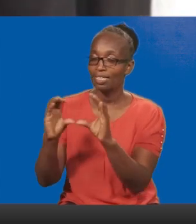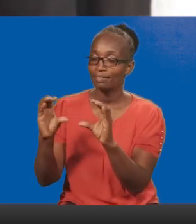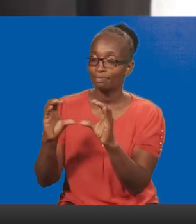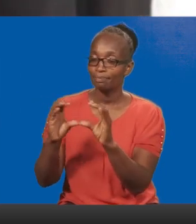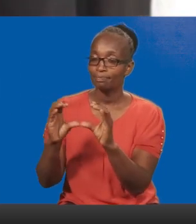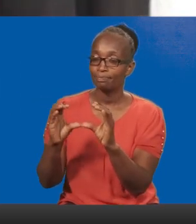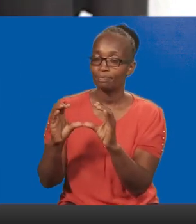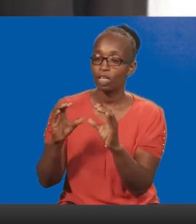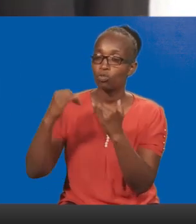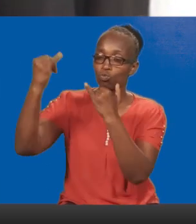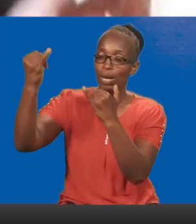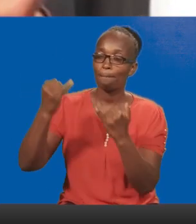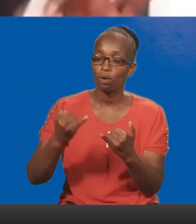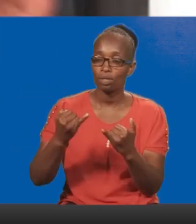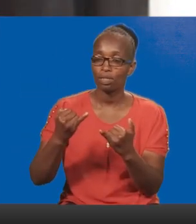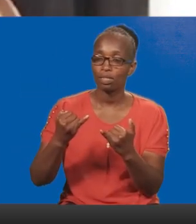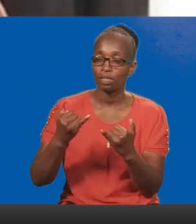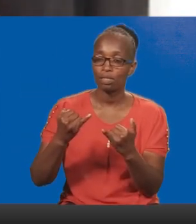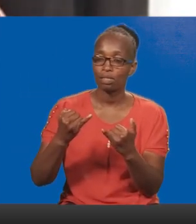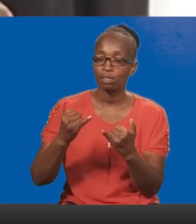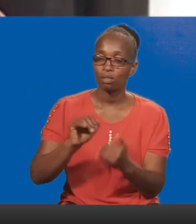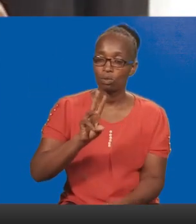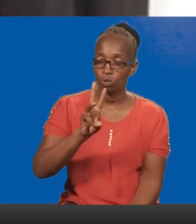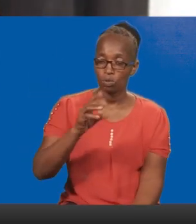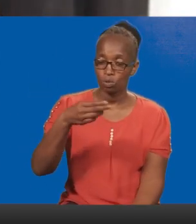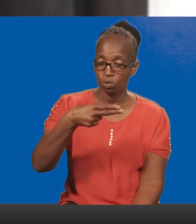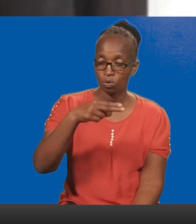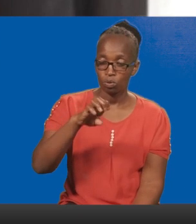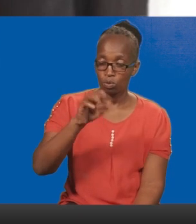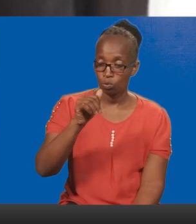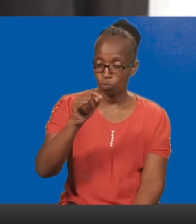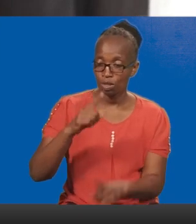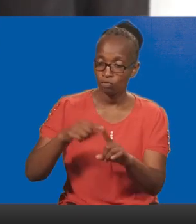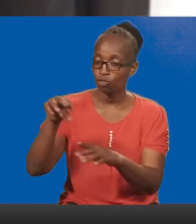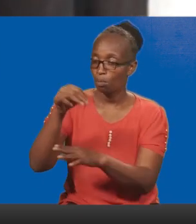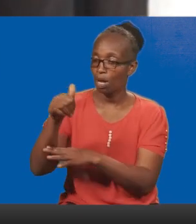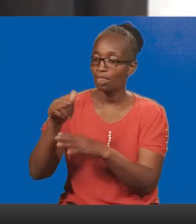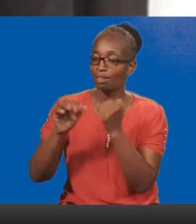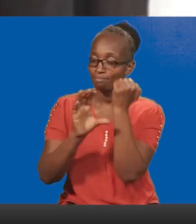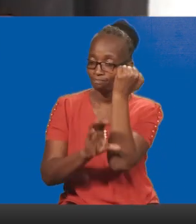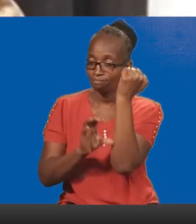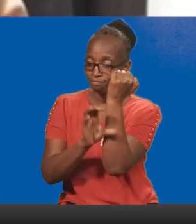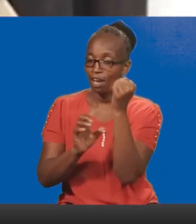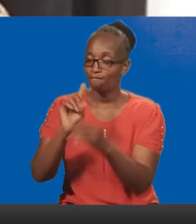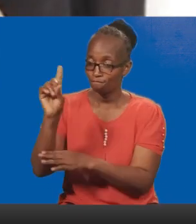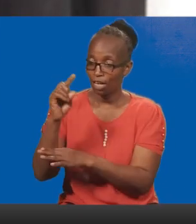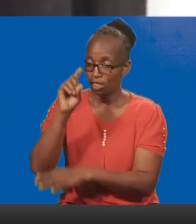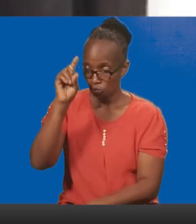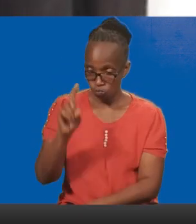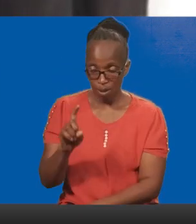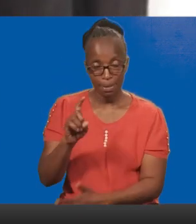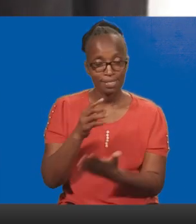hatu lesen yote ya kua ngano bale kutoka dunia ing mpaka tu